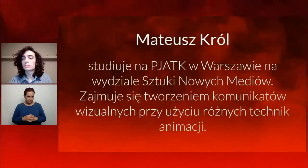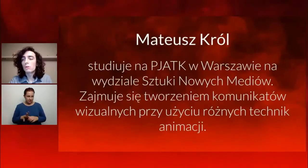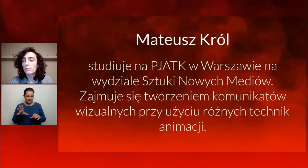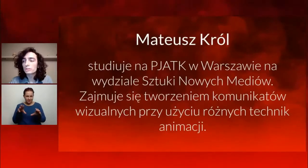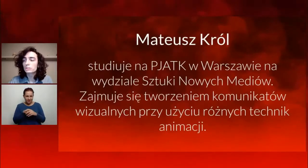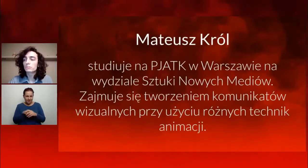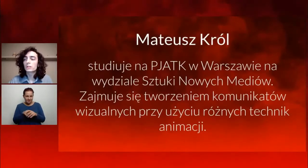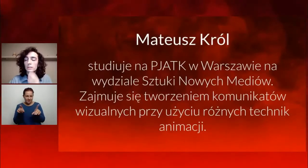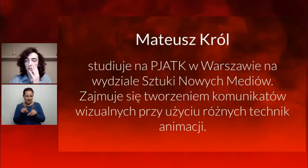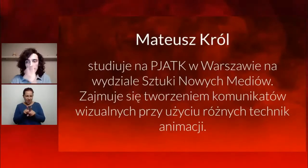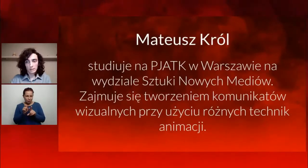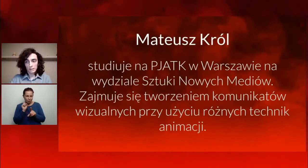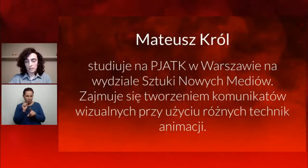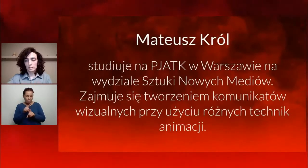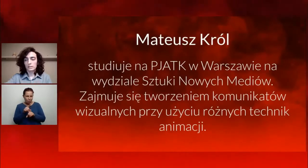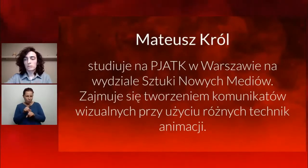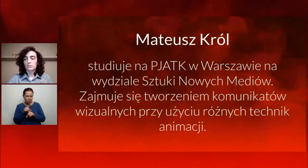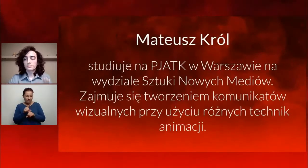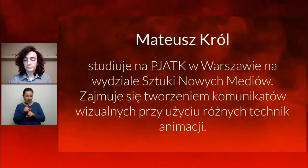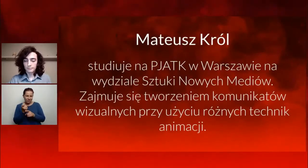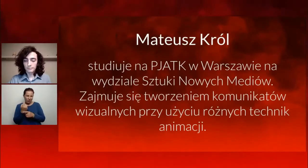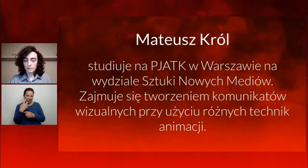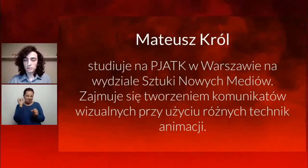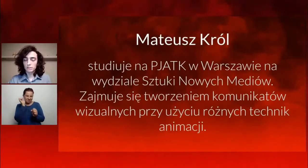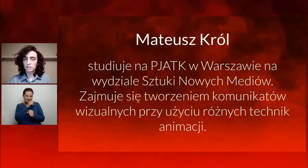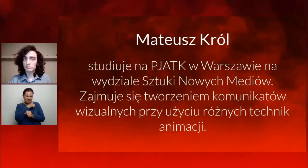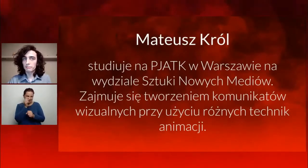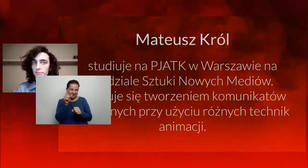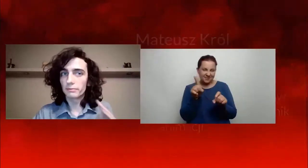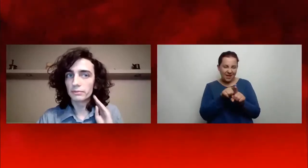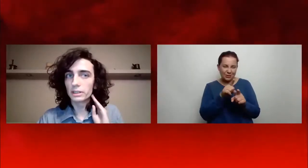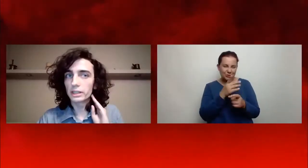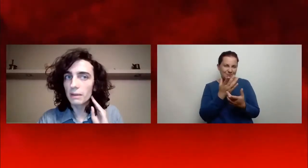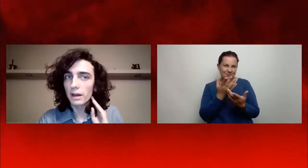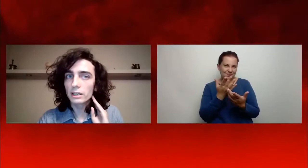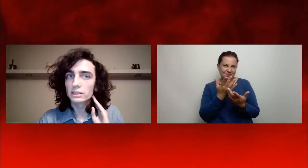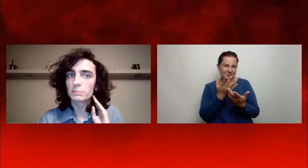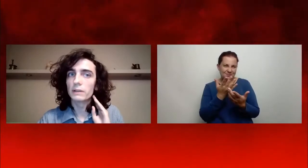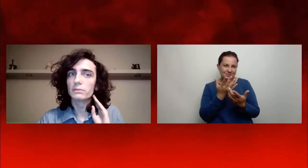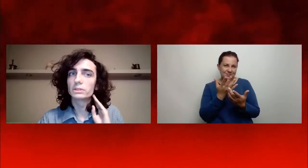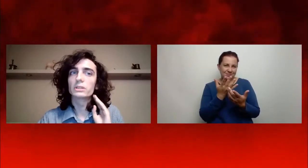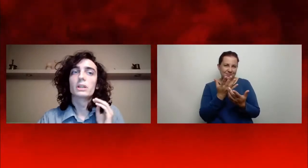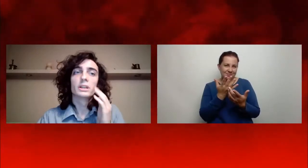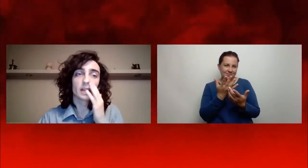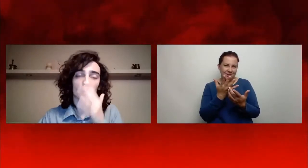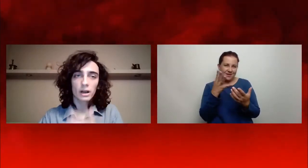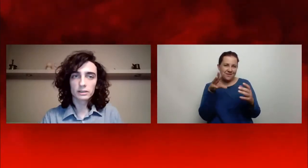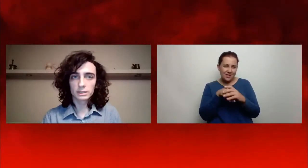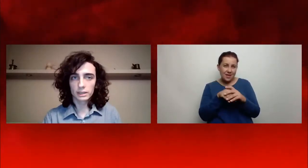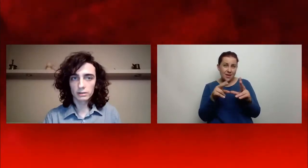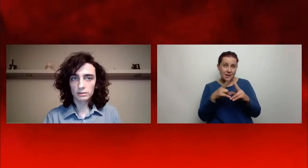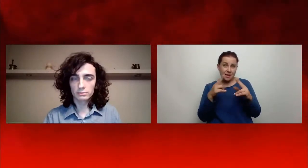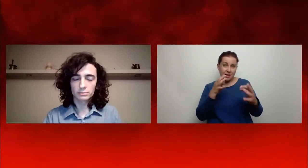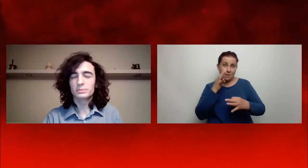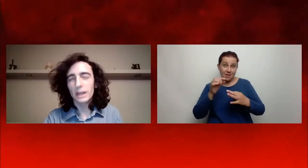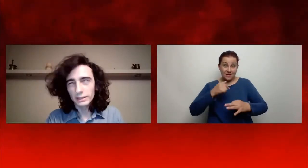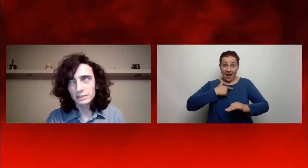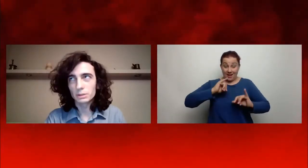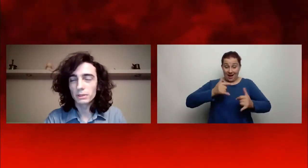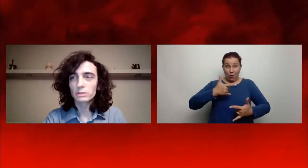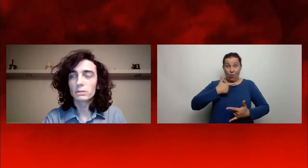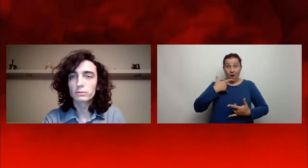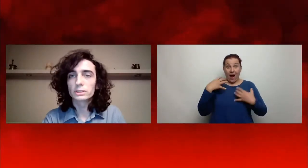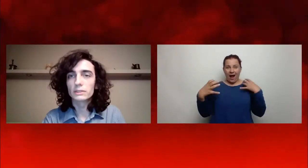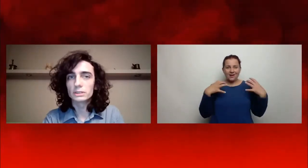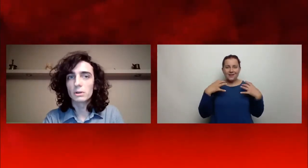i zmysłowość, które i to niemieszczenie się w tych ramach sprawiły, że jako artysta, jako nie